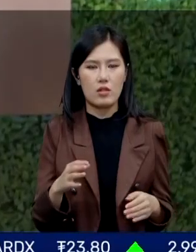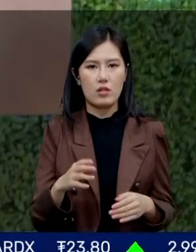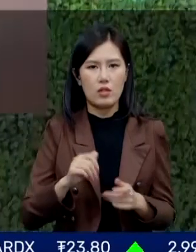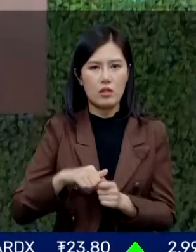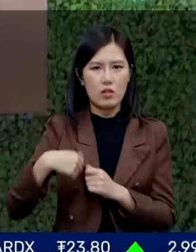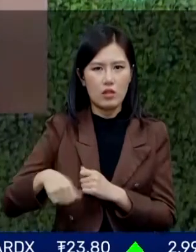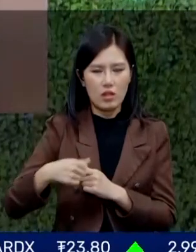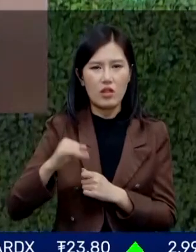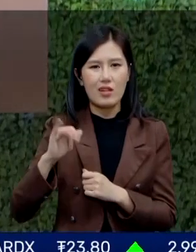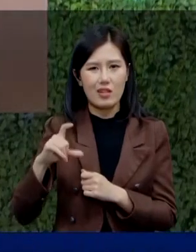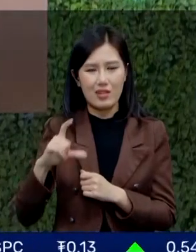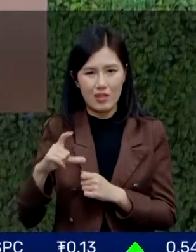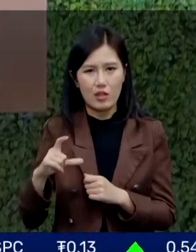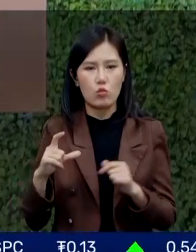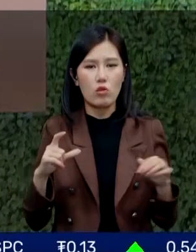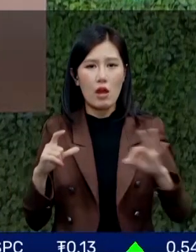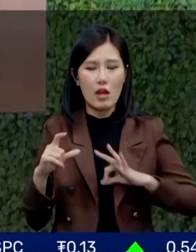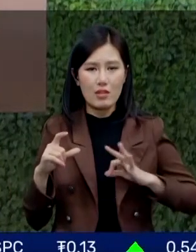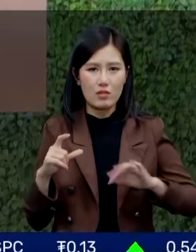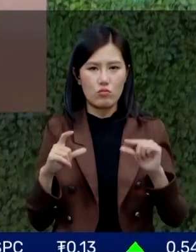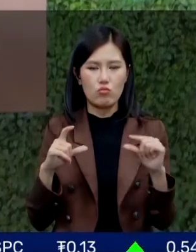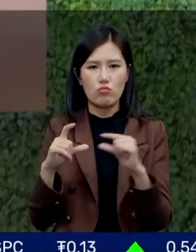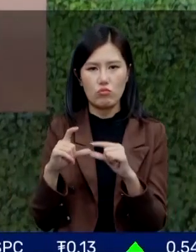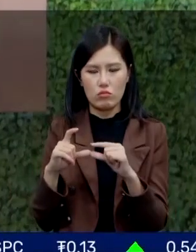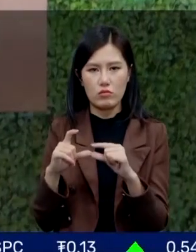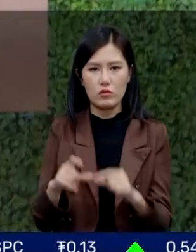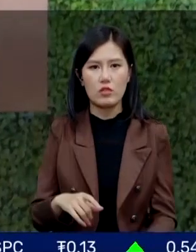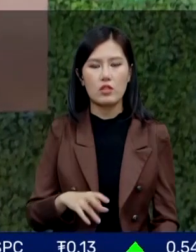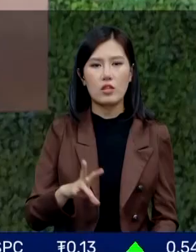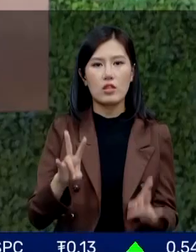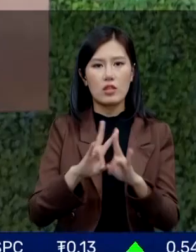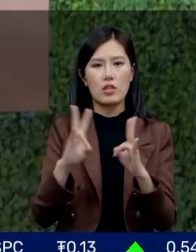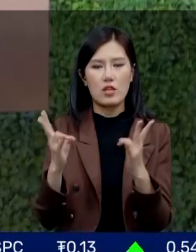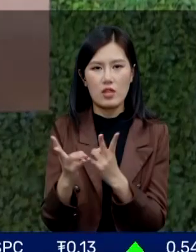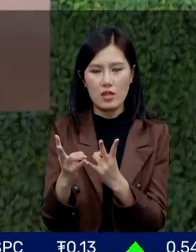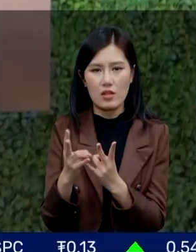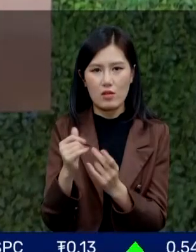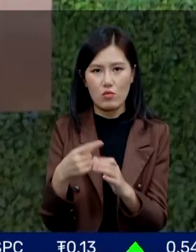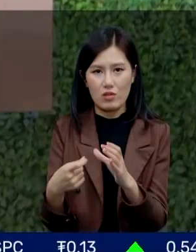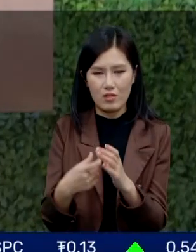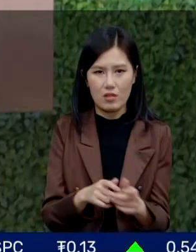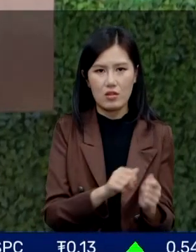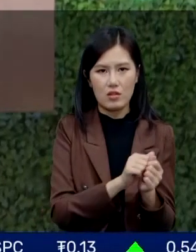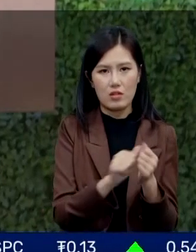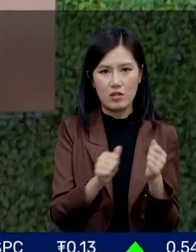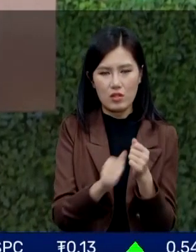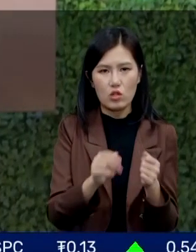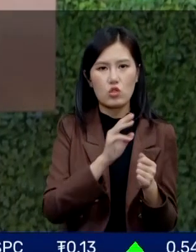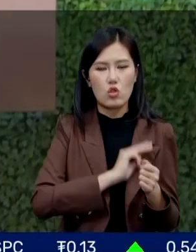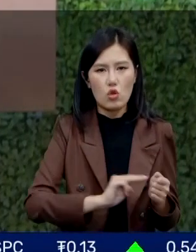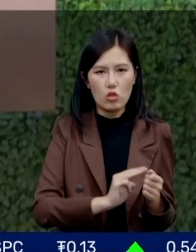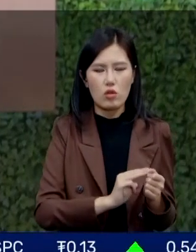байгаа гэсэн үг шүү дээ. Манайх бол нийгмийн даатгалын оролцоог тий зохиомлоор нэмэгдүүлэх юм хандлага яваад байгаа